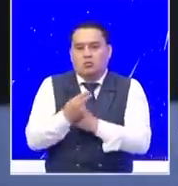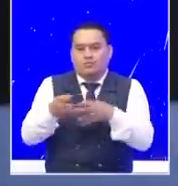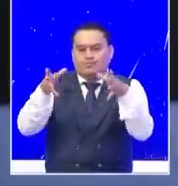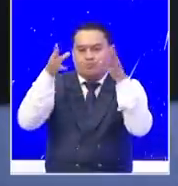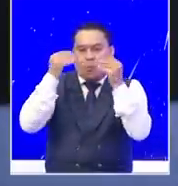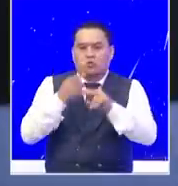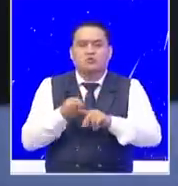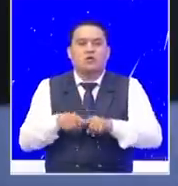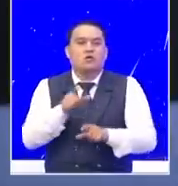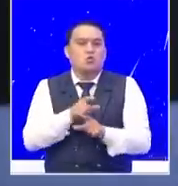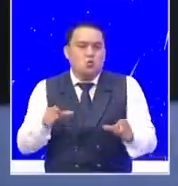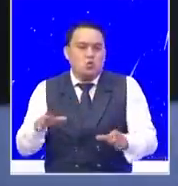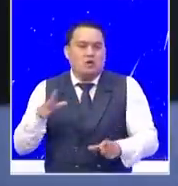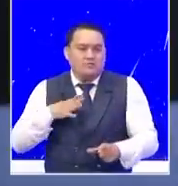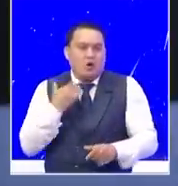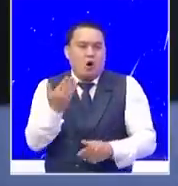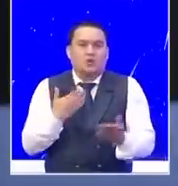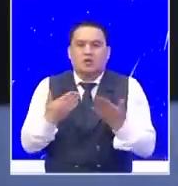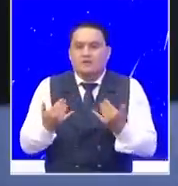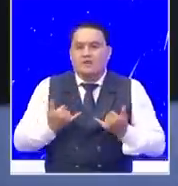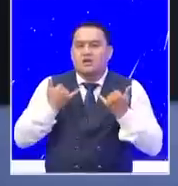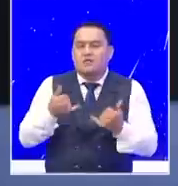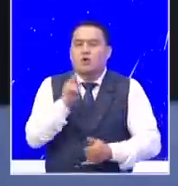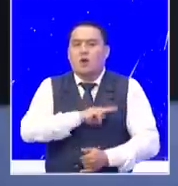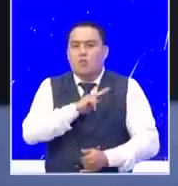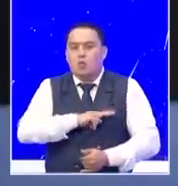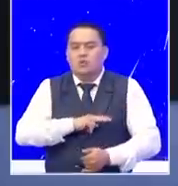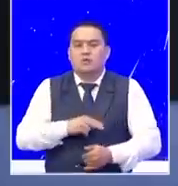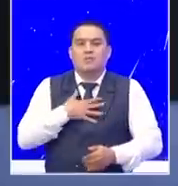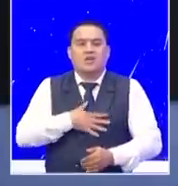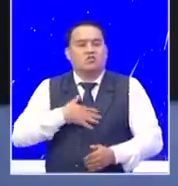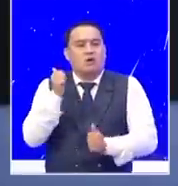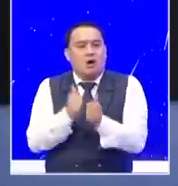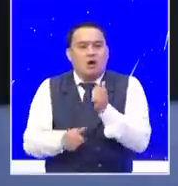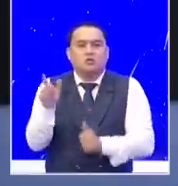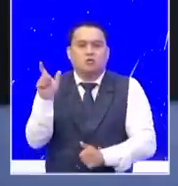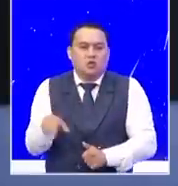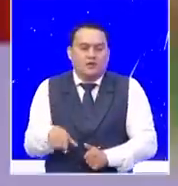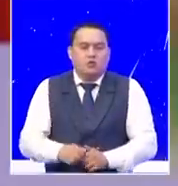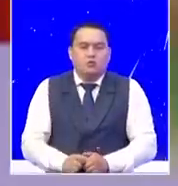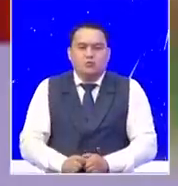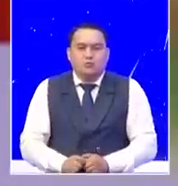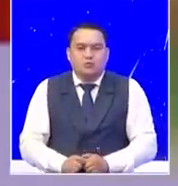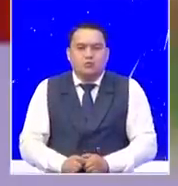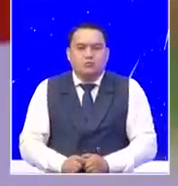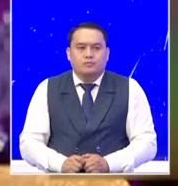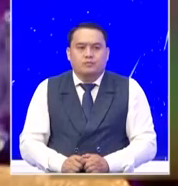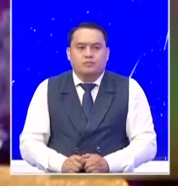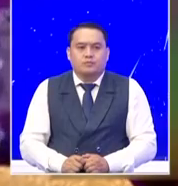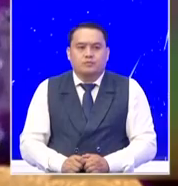научились. Его отношению к людям, его отношению к работе, его сопереживанию к каждому герою передачи.